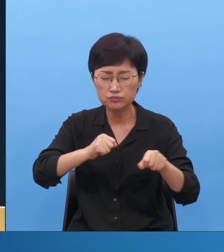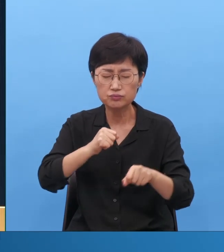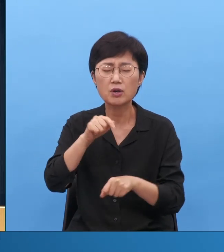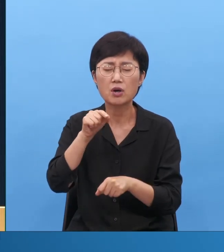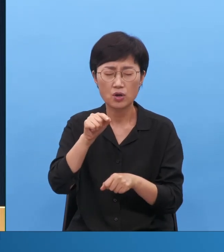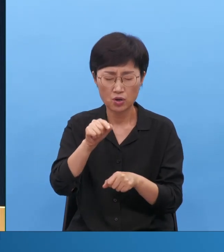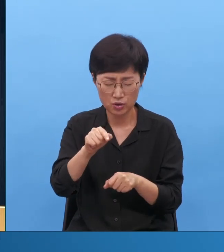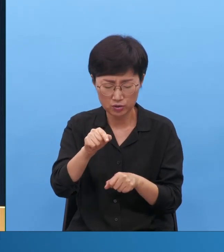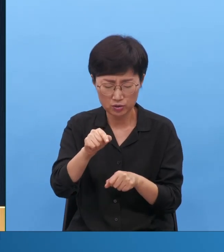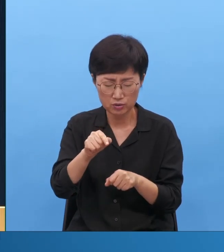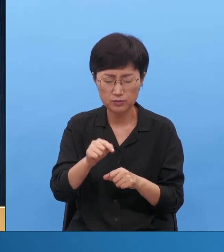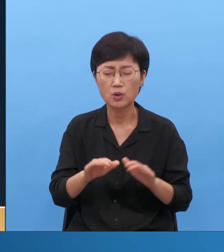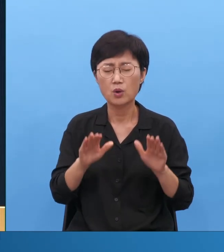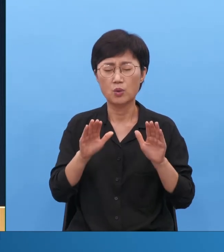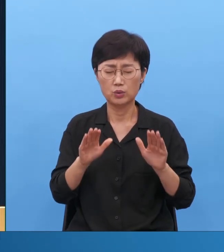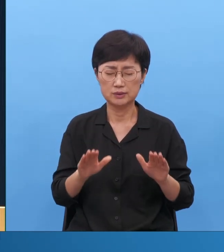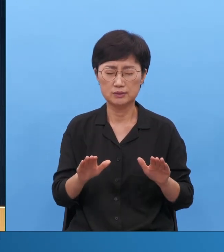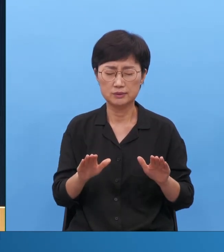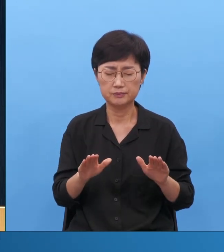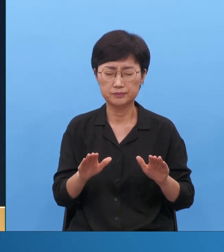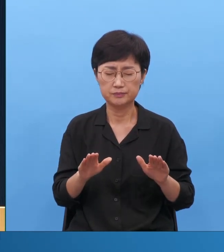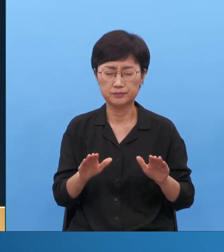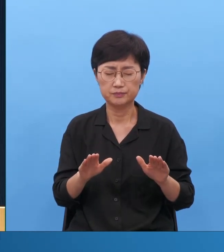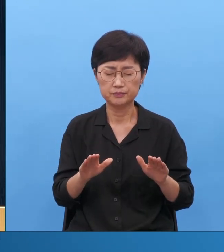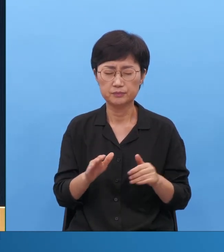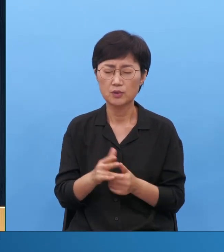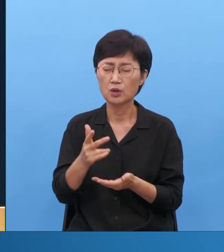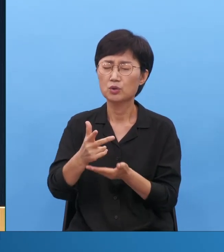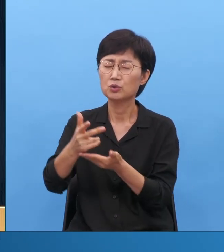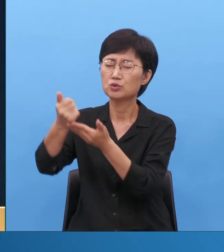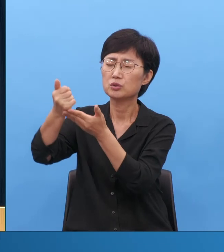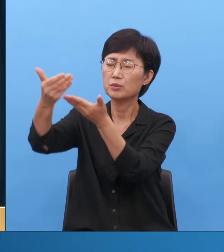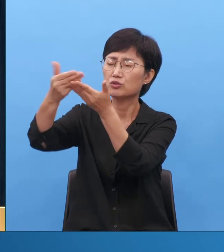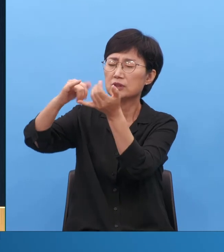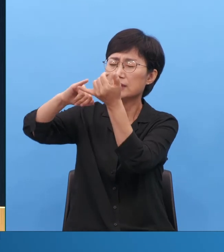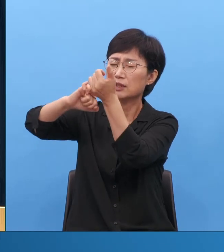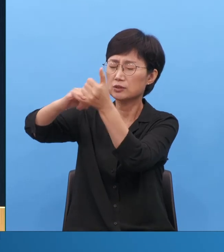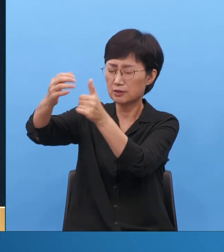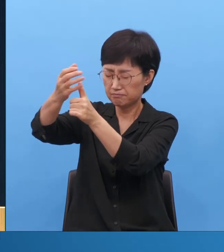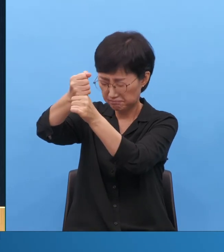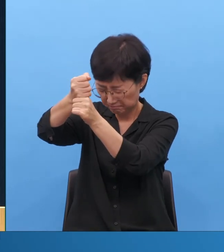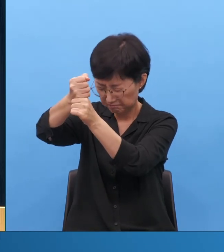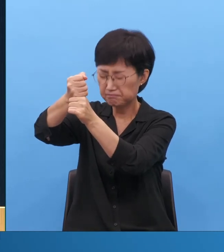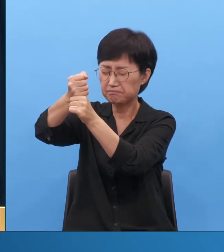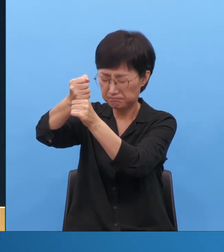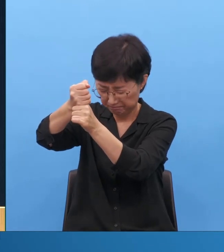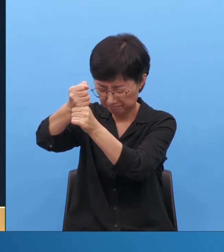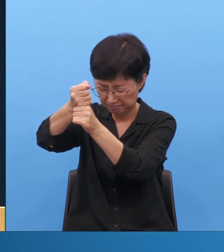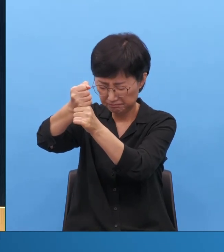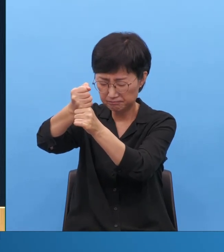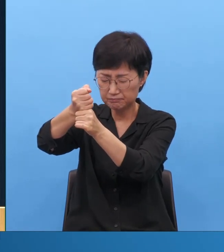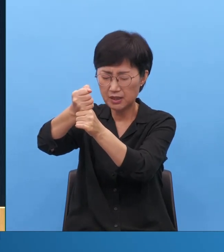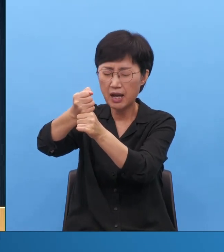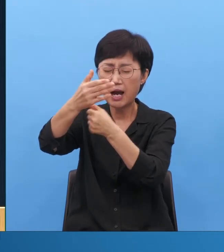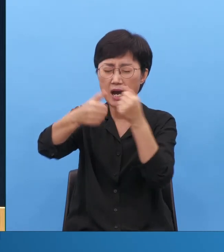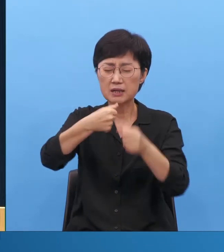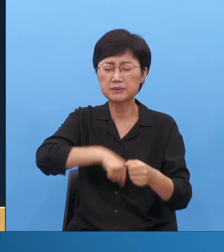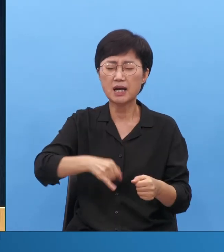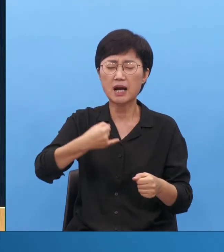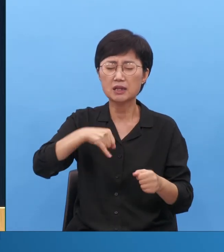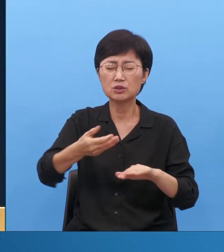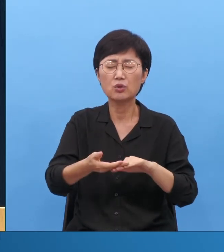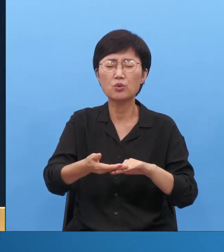the Holy Spirit, 오늘 주께서 주신 언약을 잡고 가는 모든 하나님의 사람들 위해 upon the